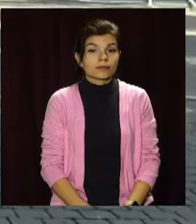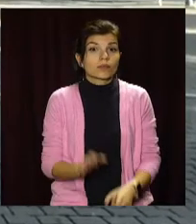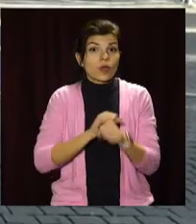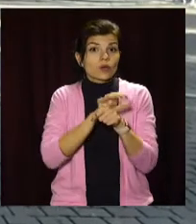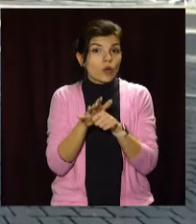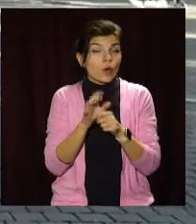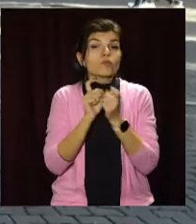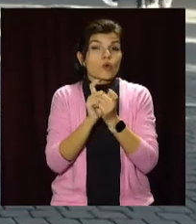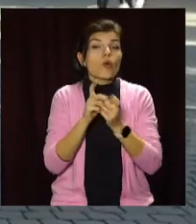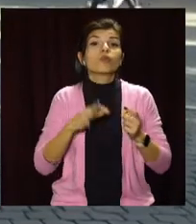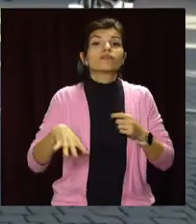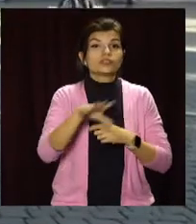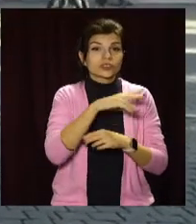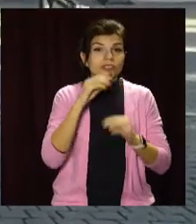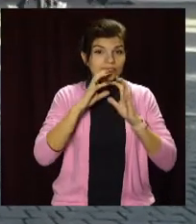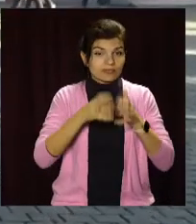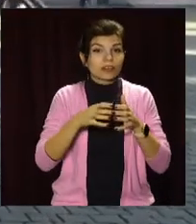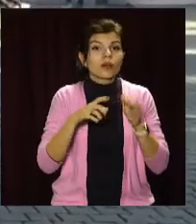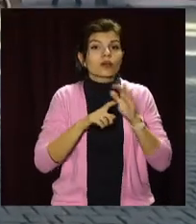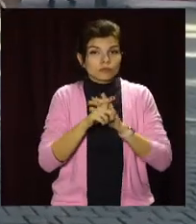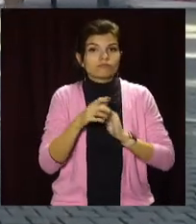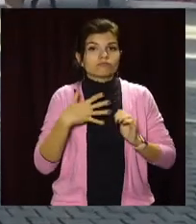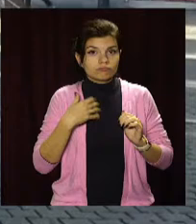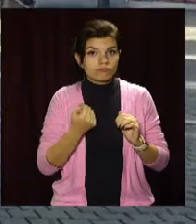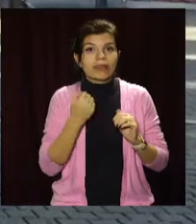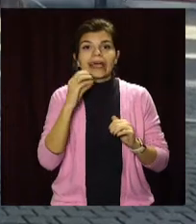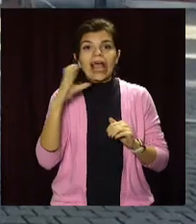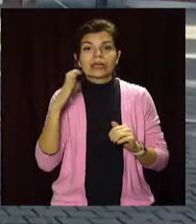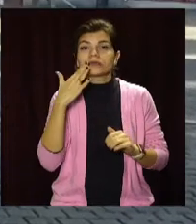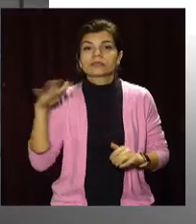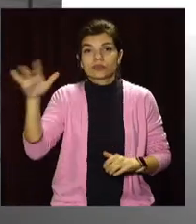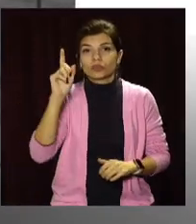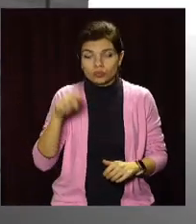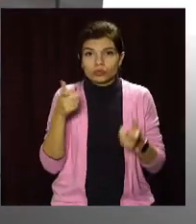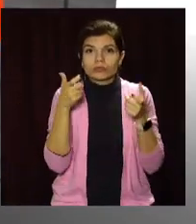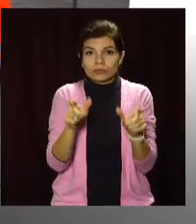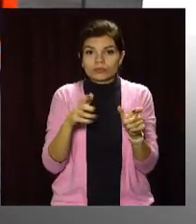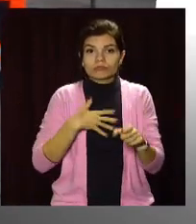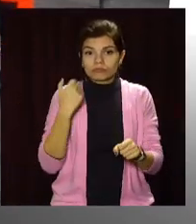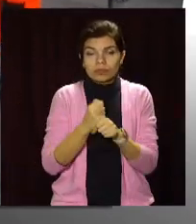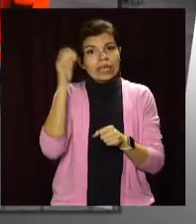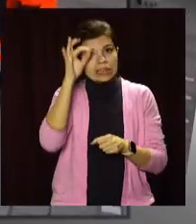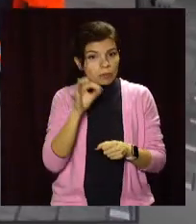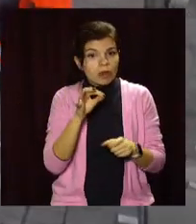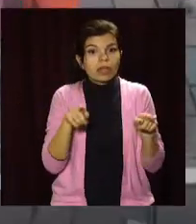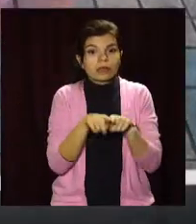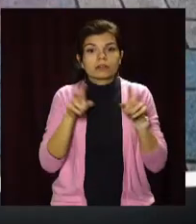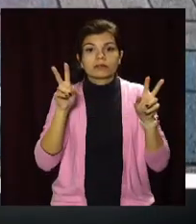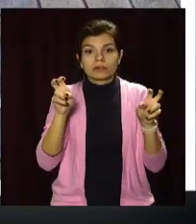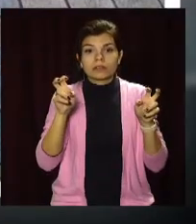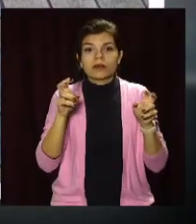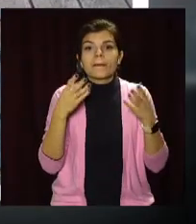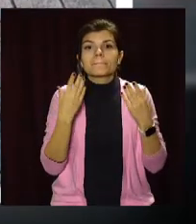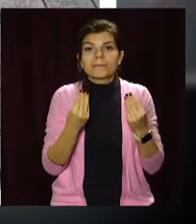Ковід борються по всьому світу. Продовжує протистояти хворобі країни ЄС. Посилив карантинні обмеження і уряд Німеччини. Так званий м'який